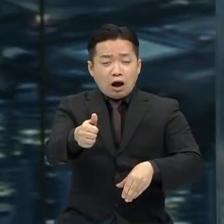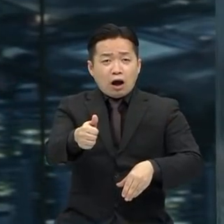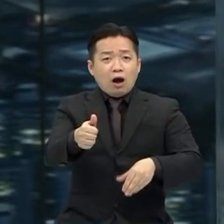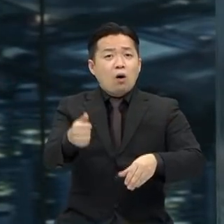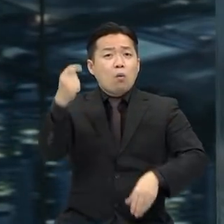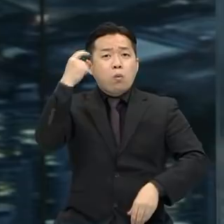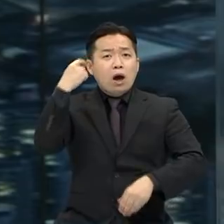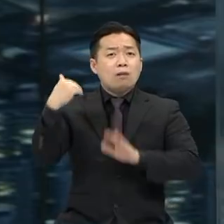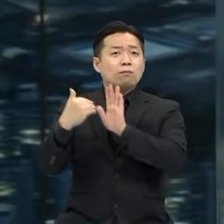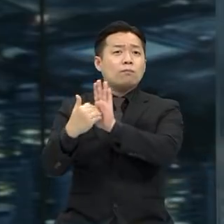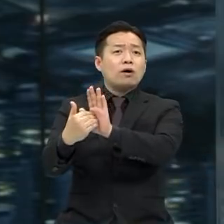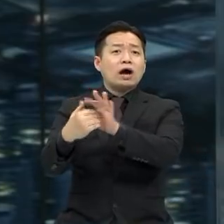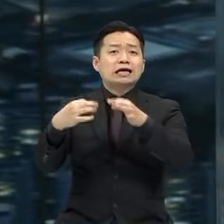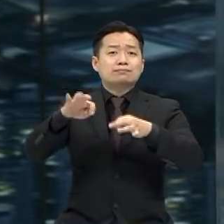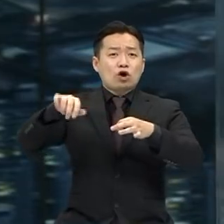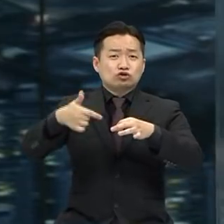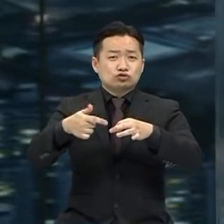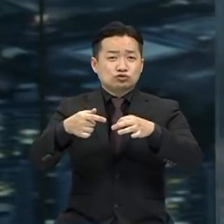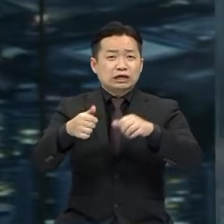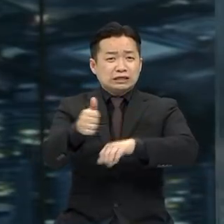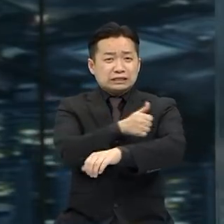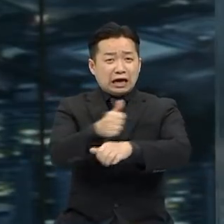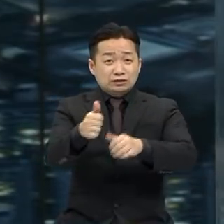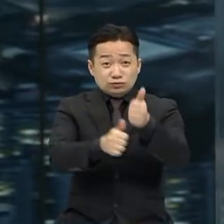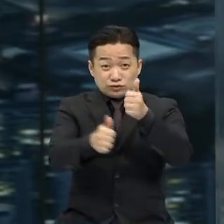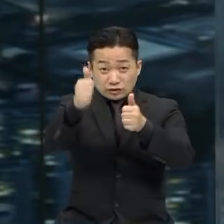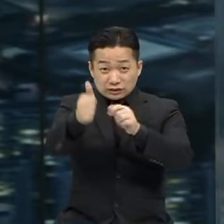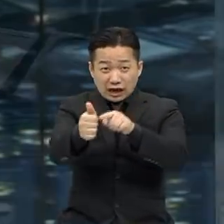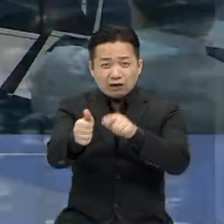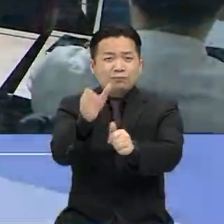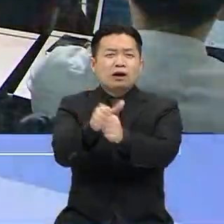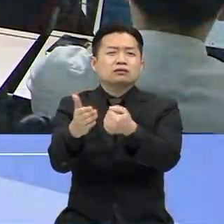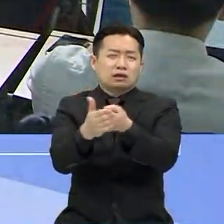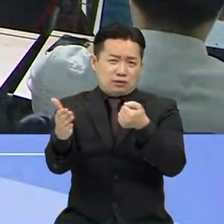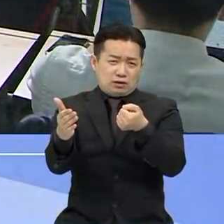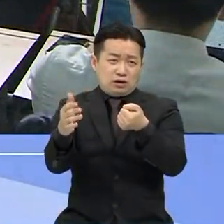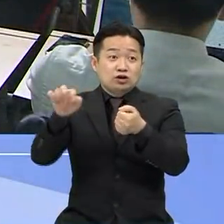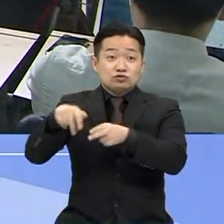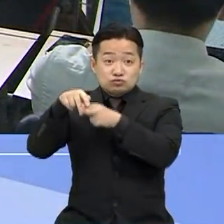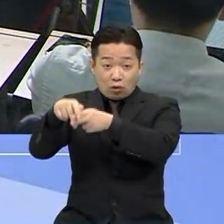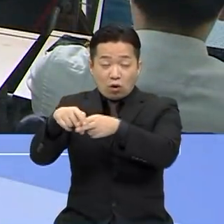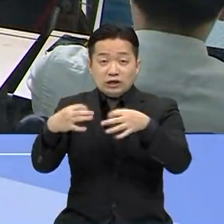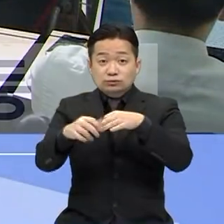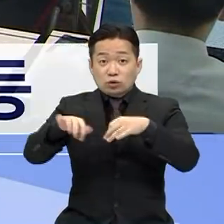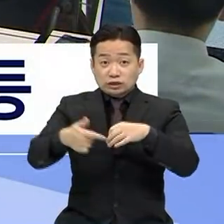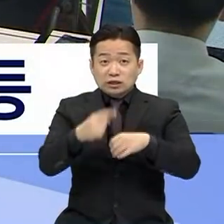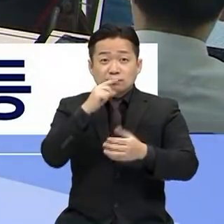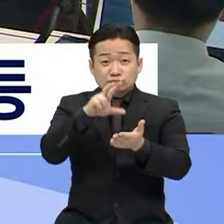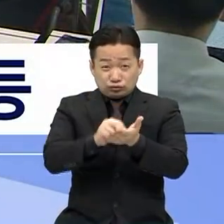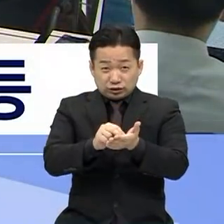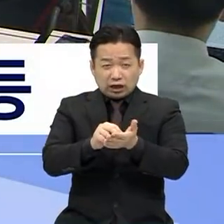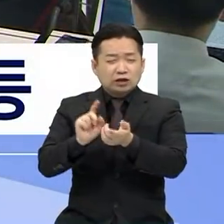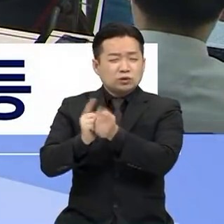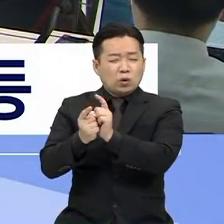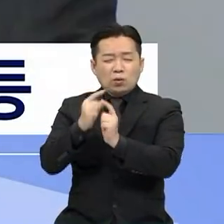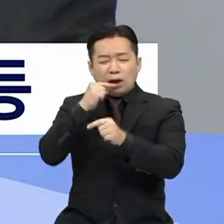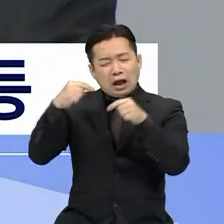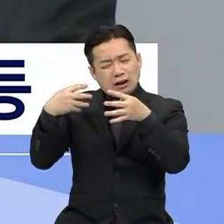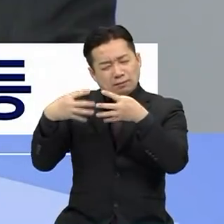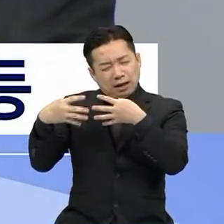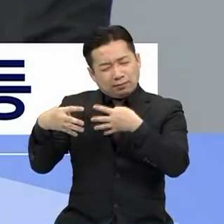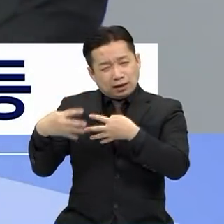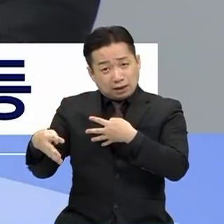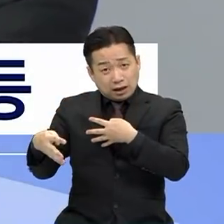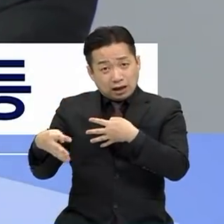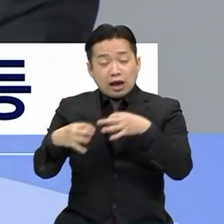하나가 바로 김병준 상인 선대위원장 문제죠 그렇죠 윤석렬 대선후보와 김종인 전 위원장이 이 문제로 갈등을 빚고 있었는데